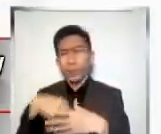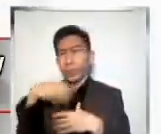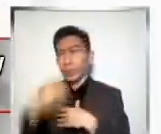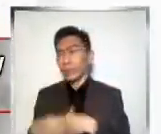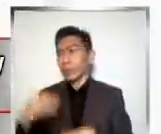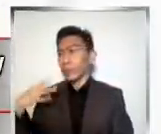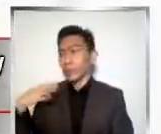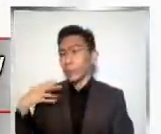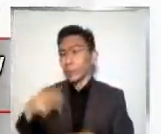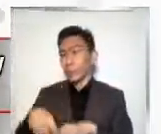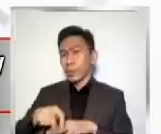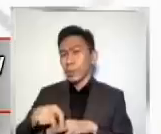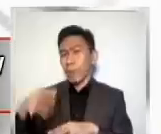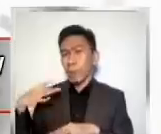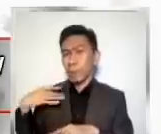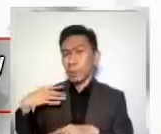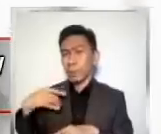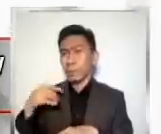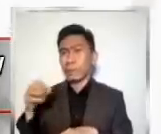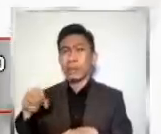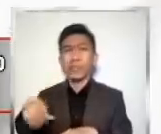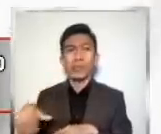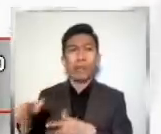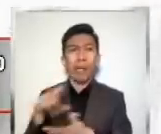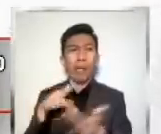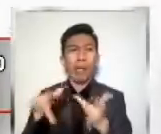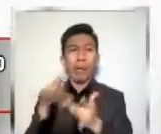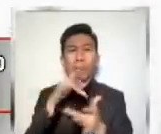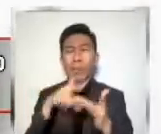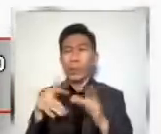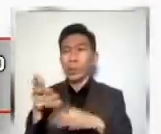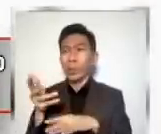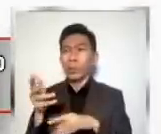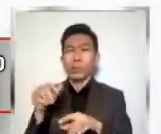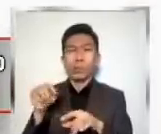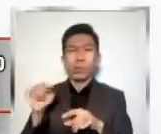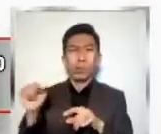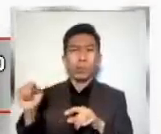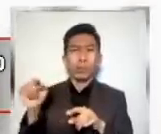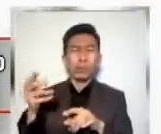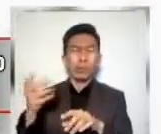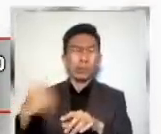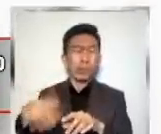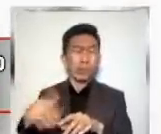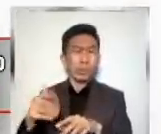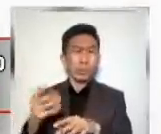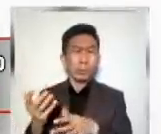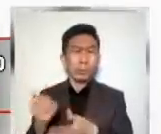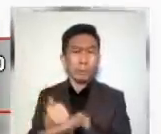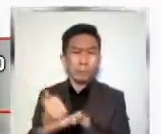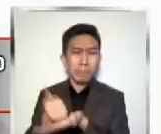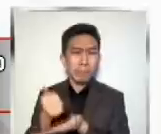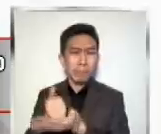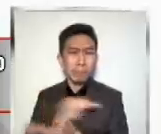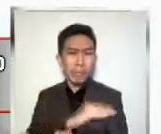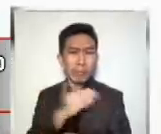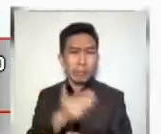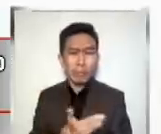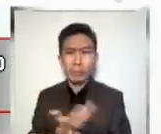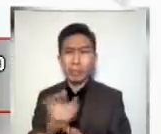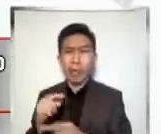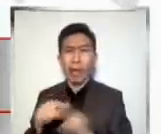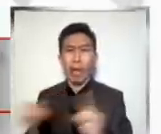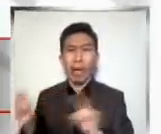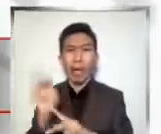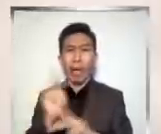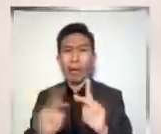yung palaboy ba na kami nagpapump sa loob po ng ambulansya na tsunami para na mabuhay. Pero dinadaanan lang po nila kami. Tapos